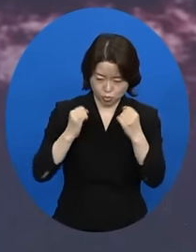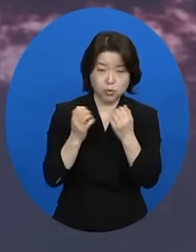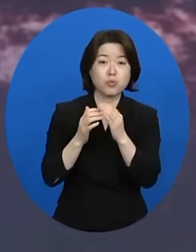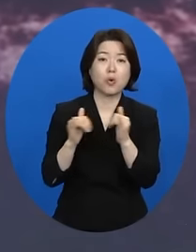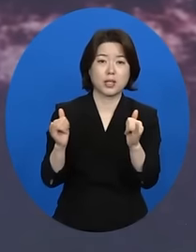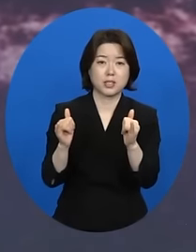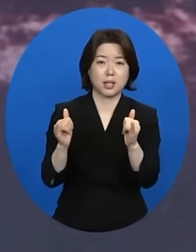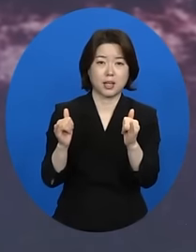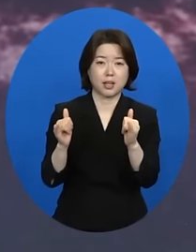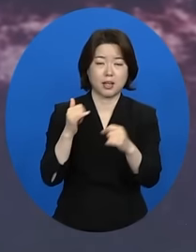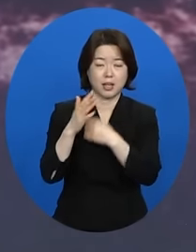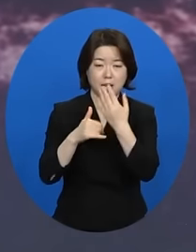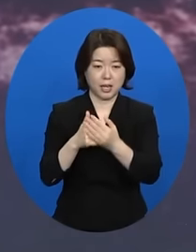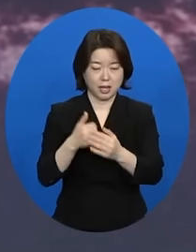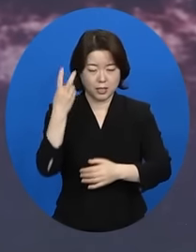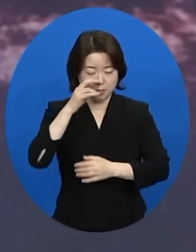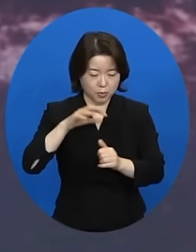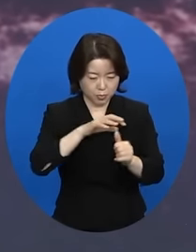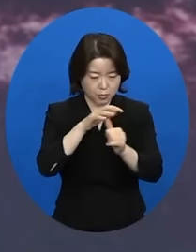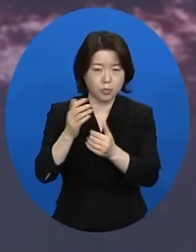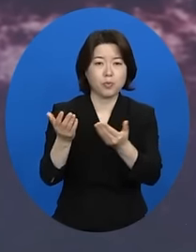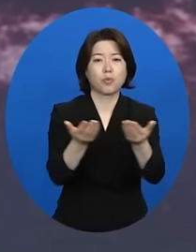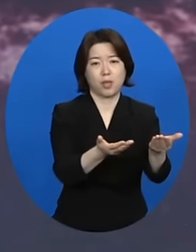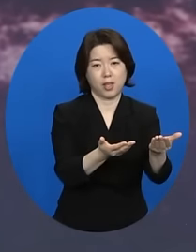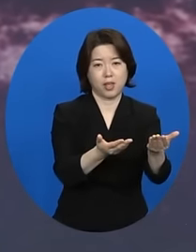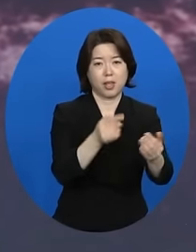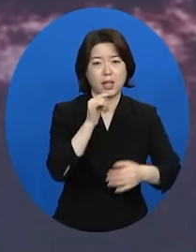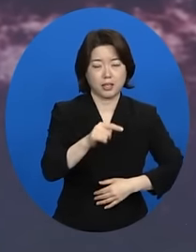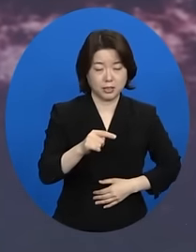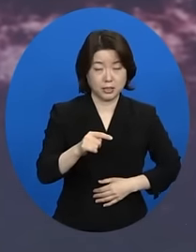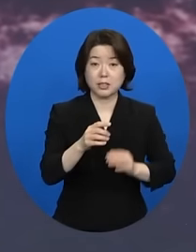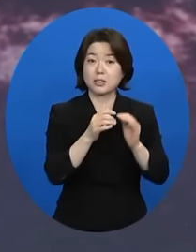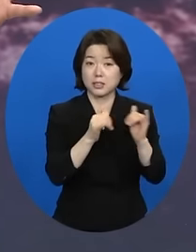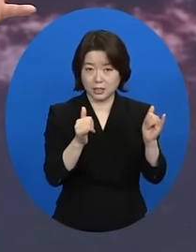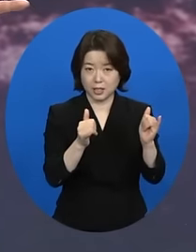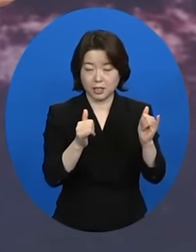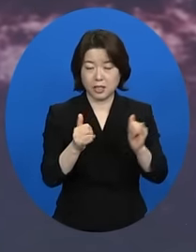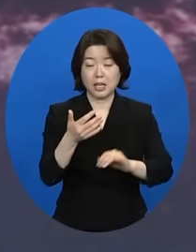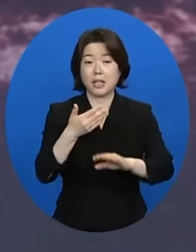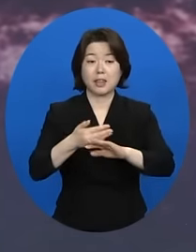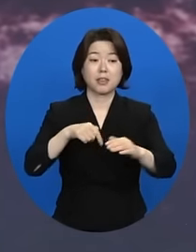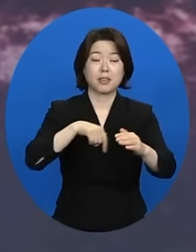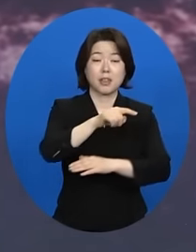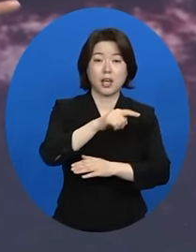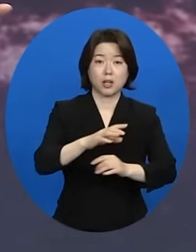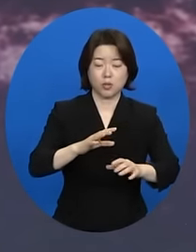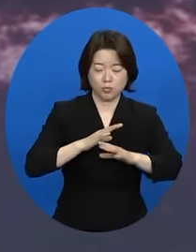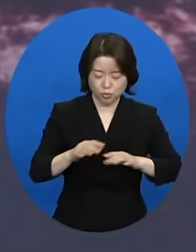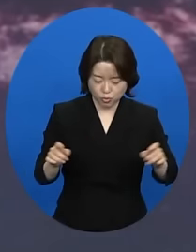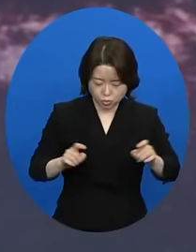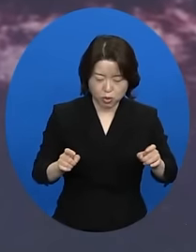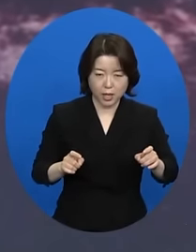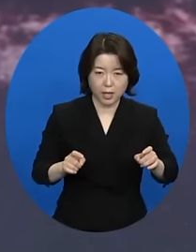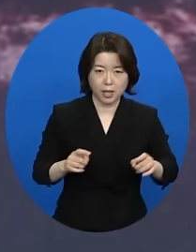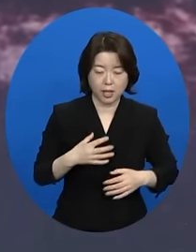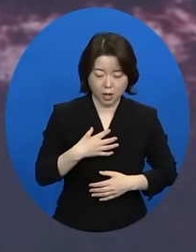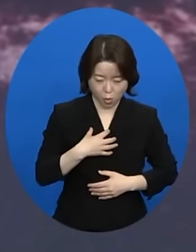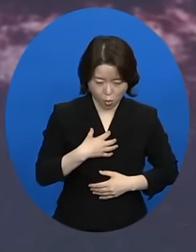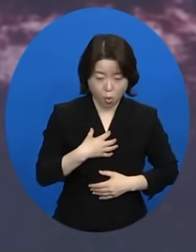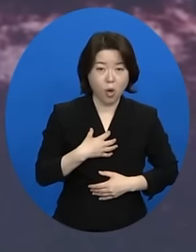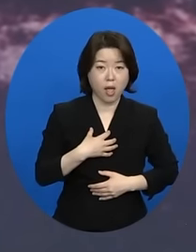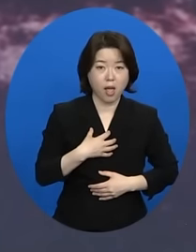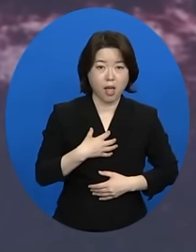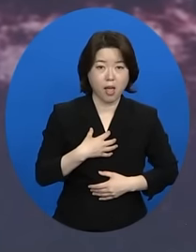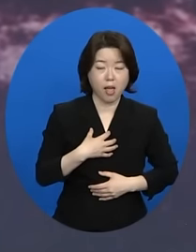자를 하나님은 지켜 보호하십니다. 그리고 그 자를 다른 이들이 두려워하게, 그러니까 경건한 두려움을 갖게. 아,